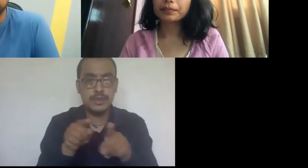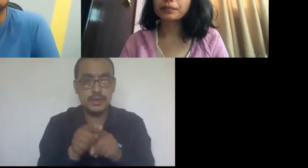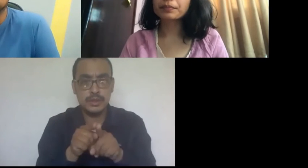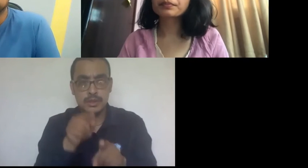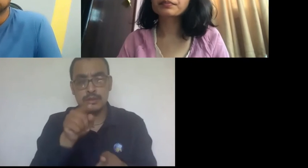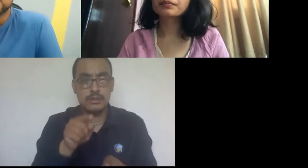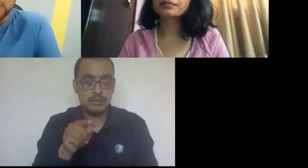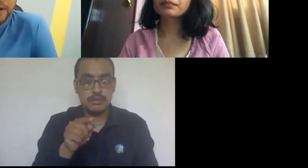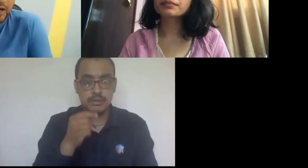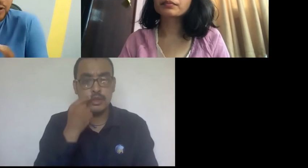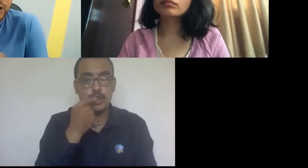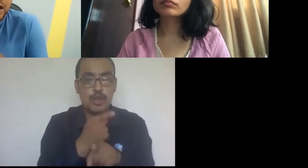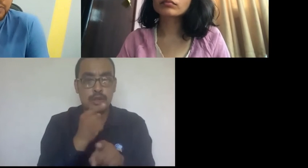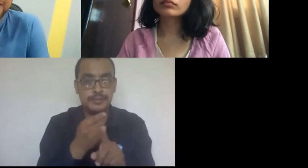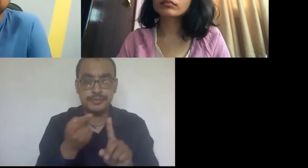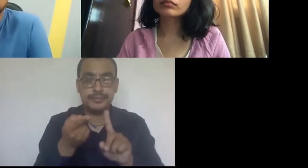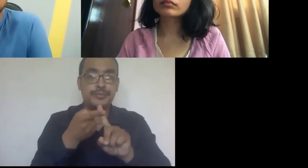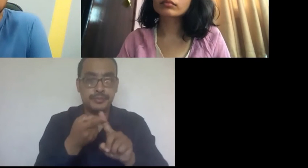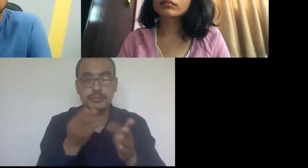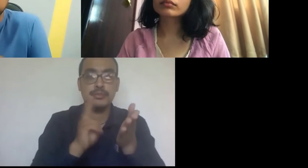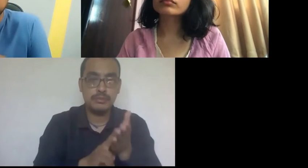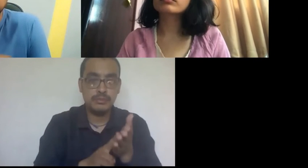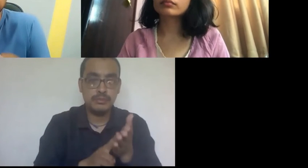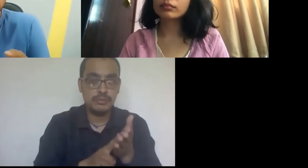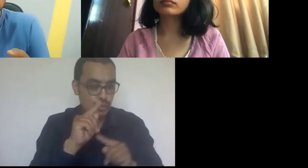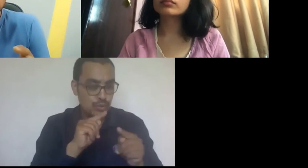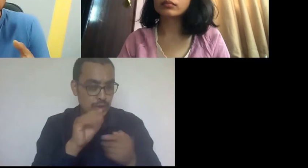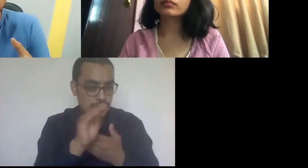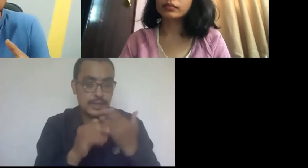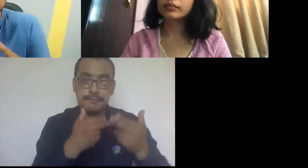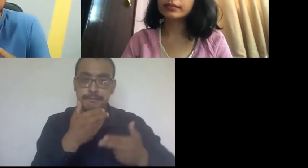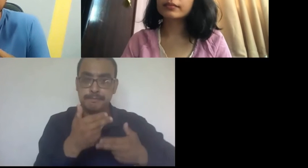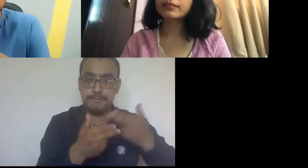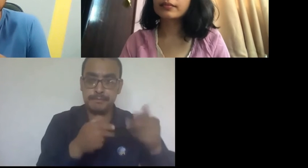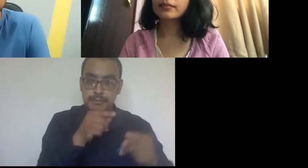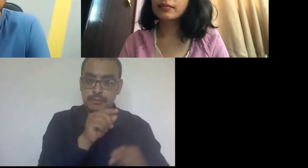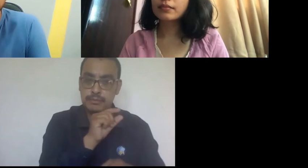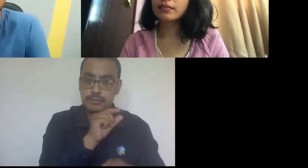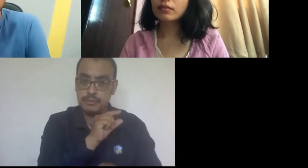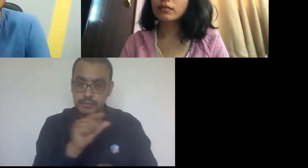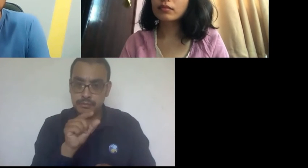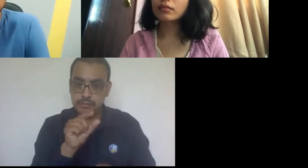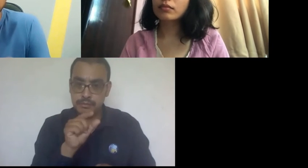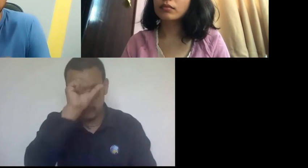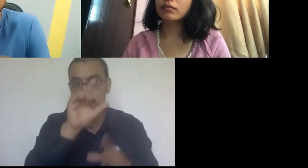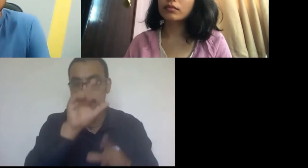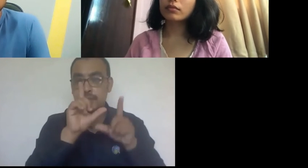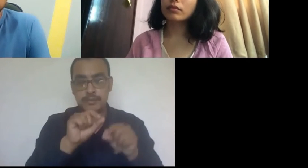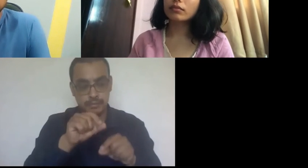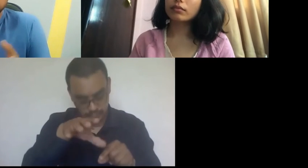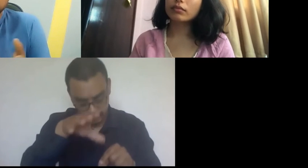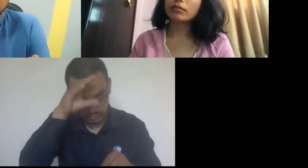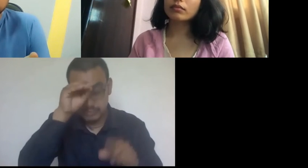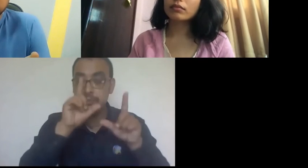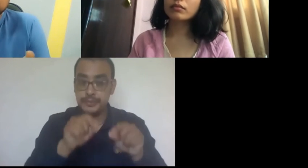गर्न चाहन्छु। जस्तै तपाईँले कस्तो खालको प्लेटफर्म चलाइरहनु भएको छ त त्यसको बारेमा तपाईँले चाहिँ जानकारी हुनुपर्छ होइन।